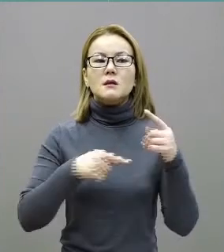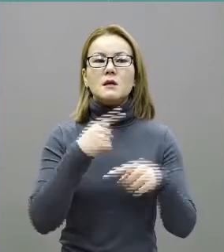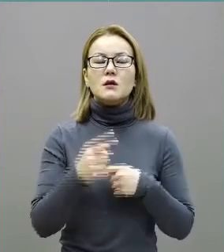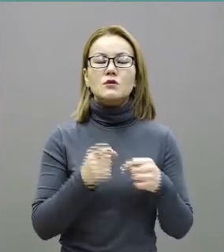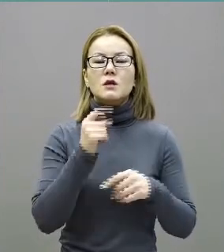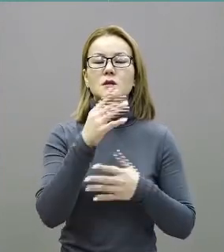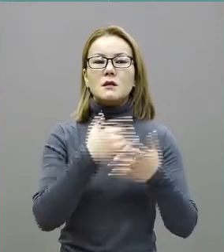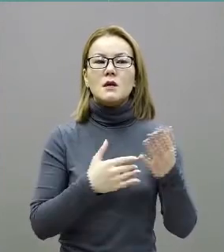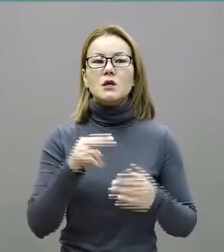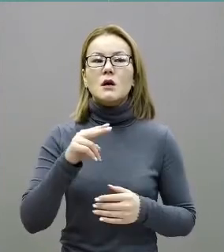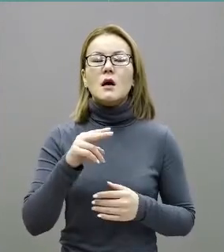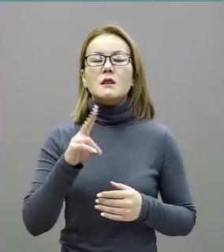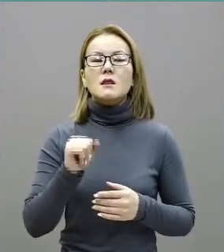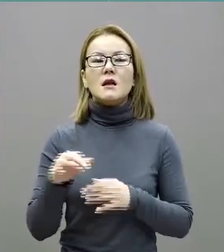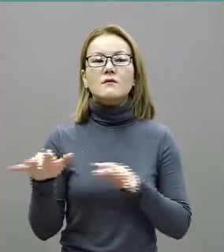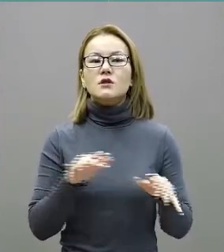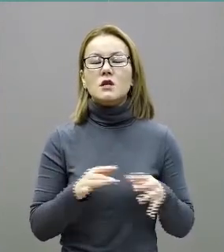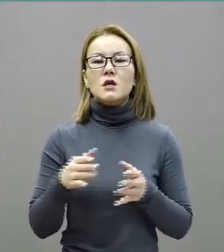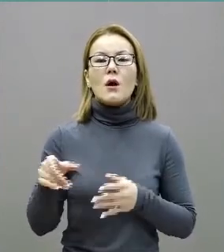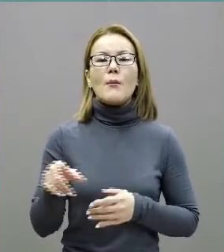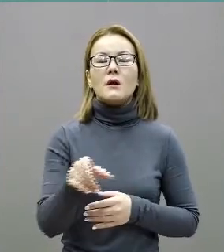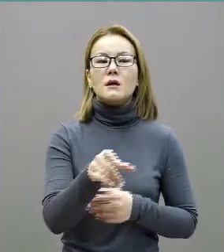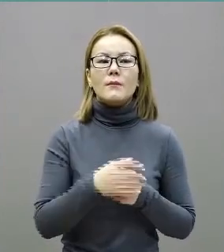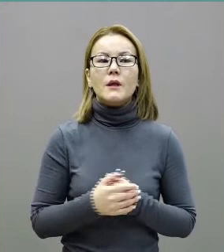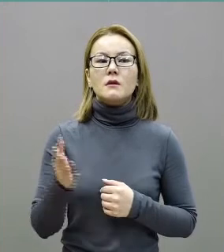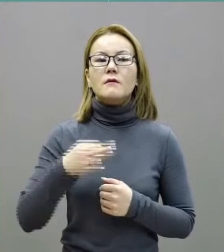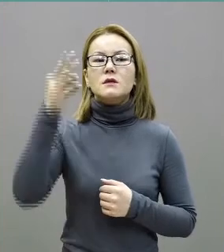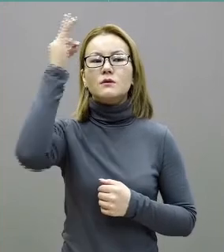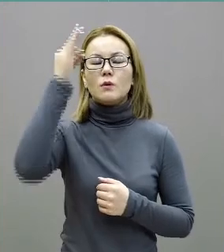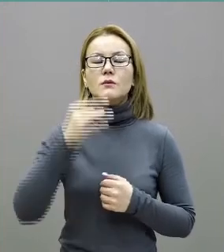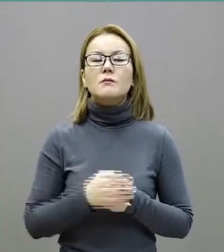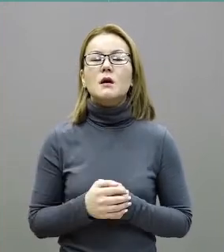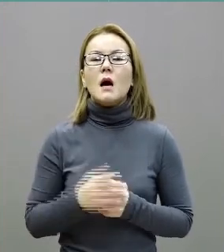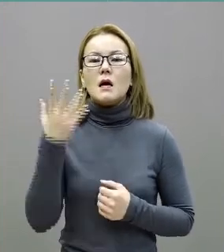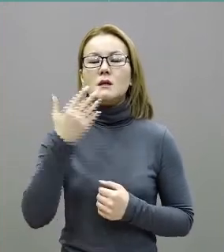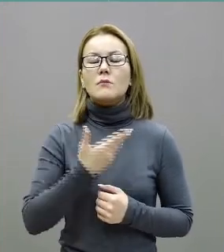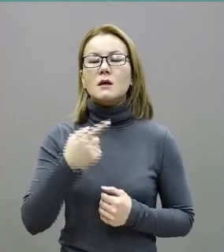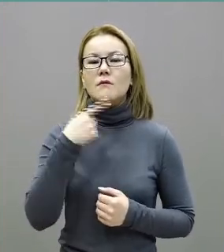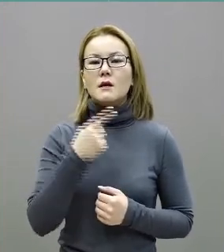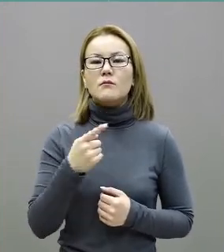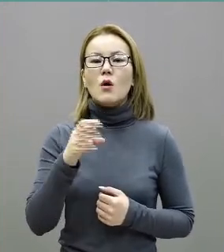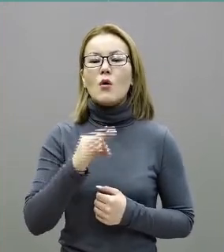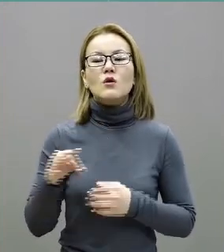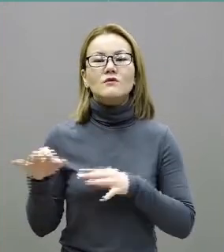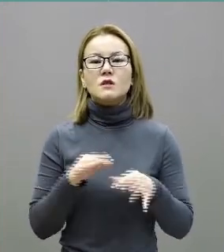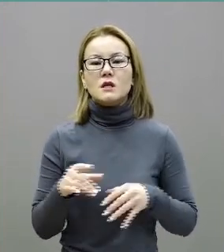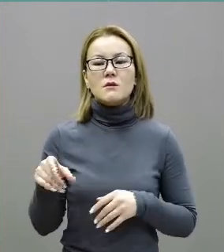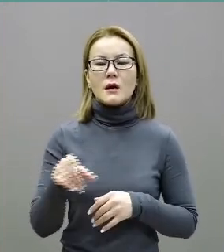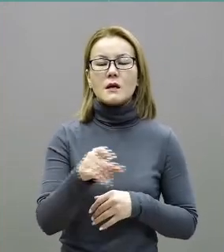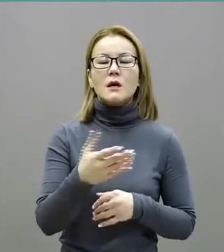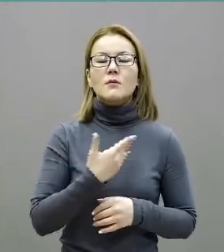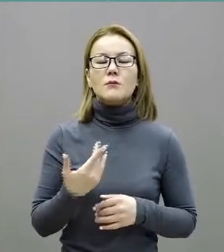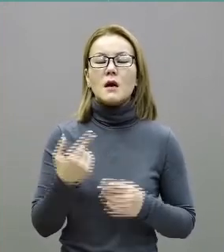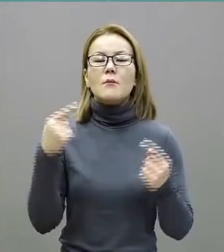следующая задача задача на движение по реке давайте вспомним когда мы говорим о движении по